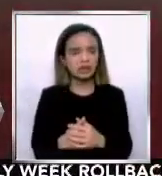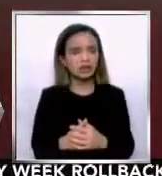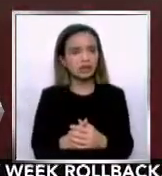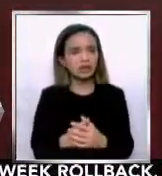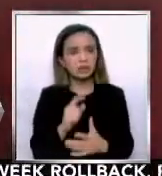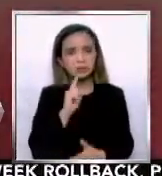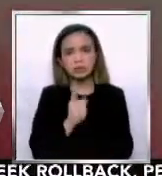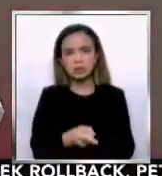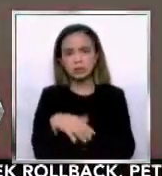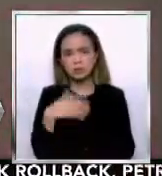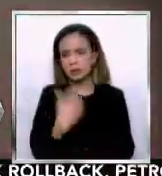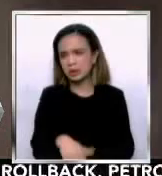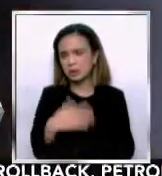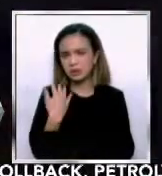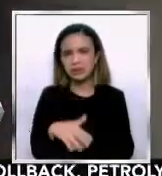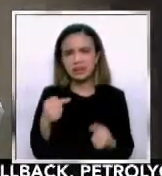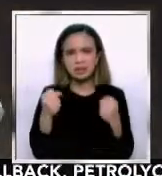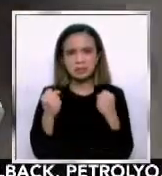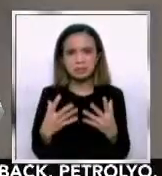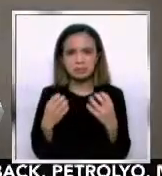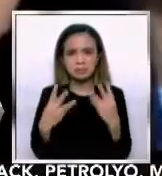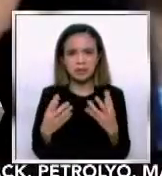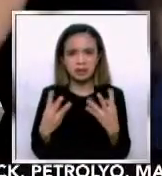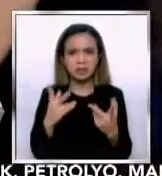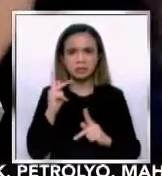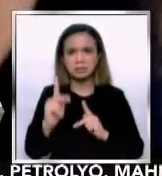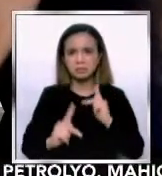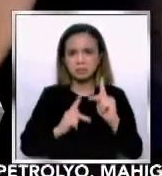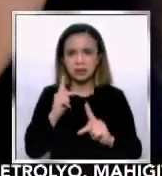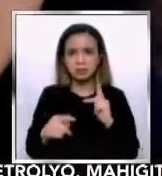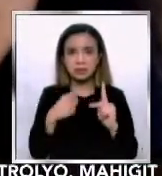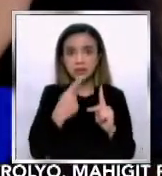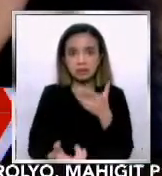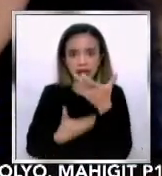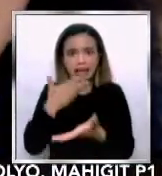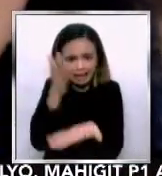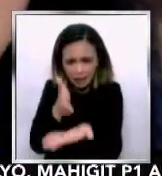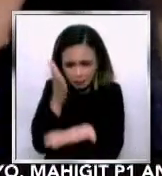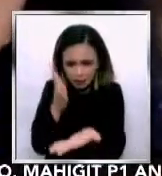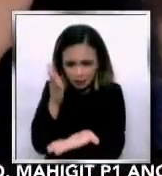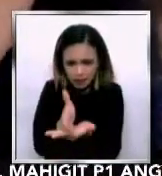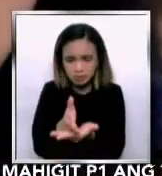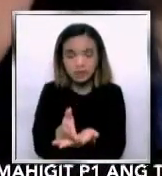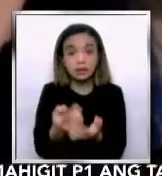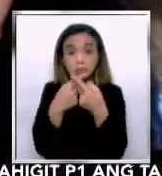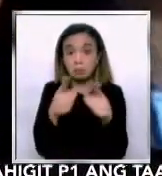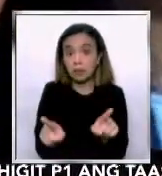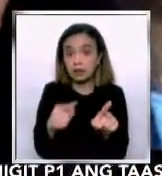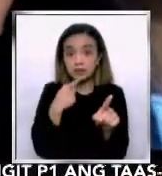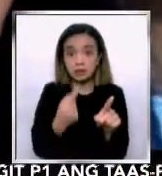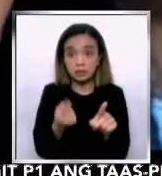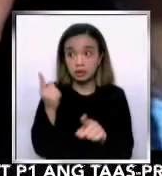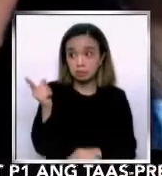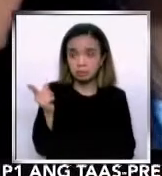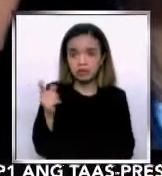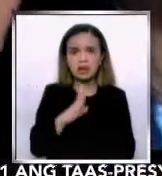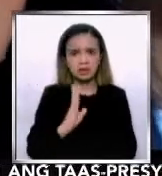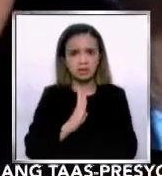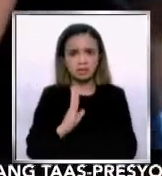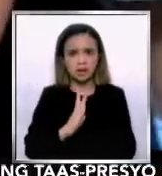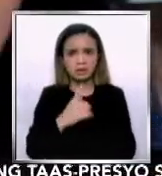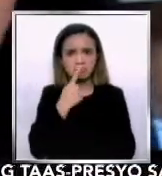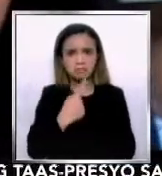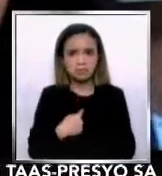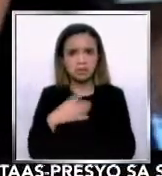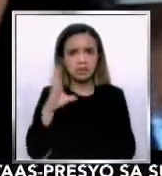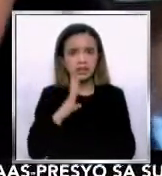sobra na po. Kaya po maraming sumisigaw na tao na tama na. Kaya lang po, ang sabi po nung mga naguhudyo, okay lang daw po sa kanila yun kasi